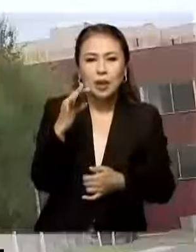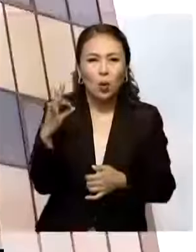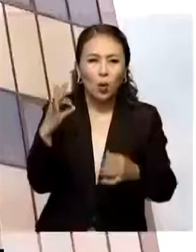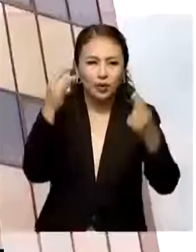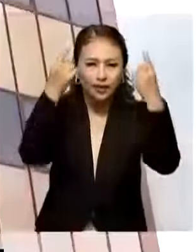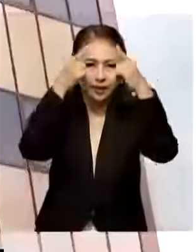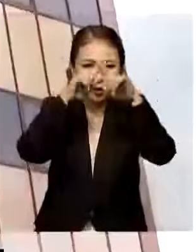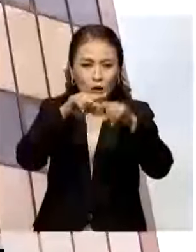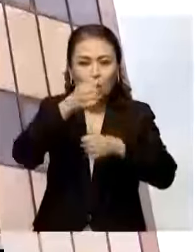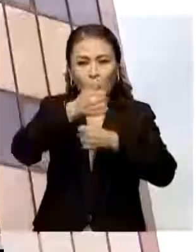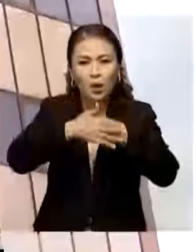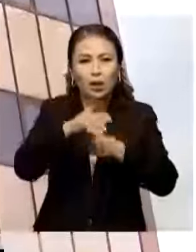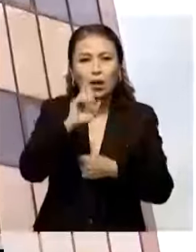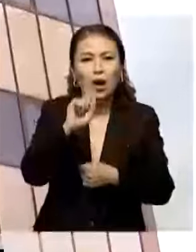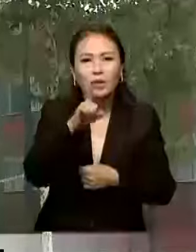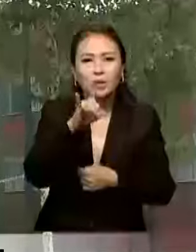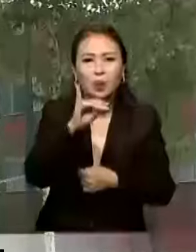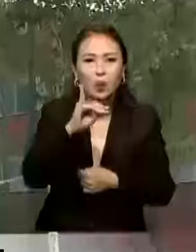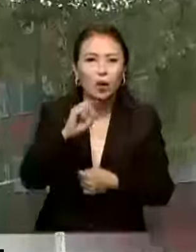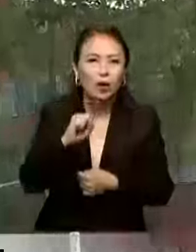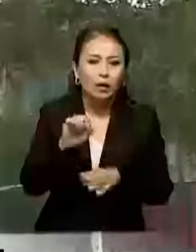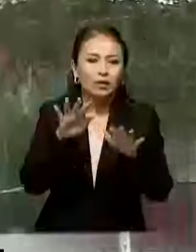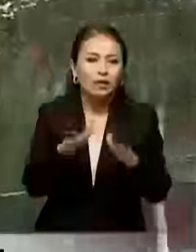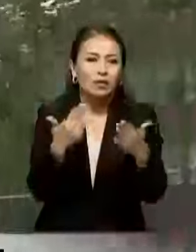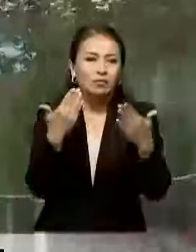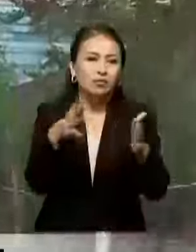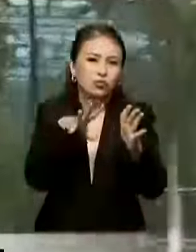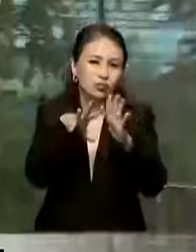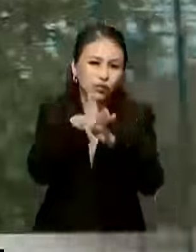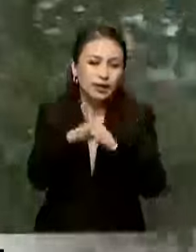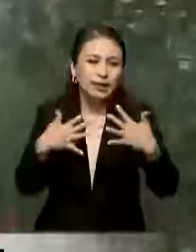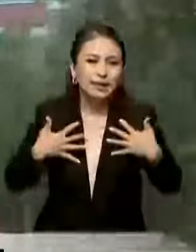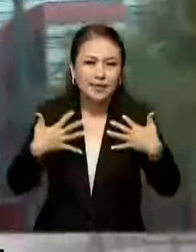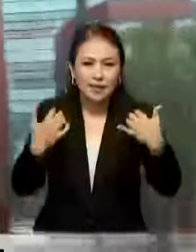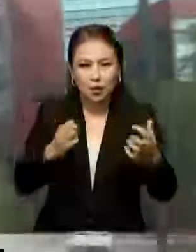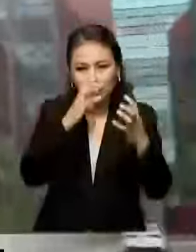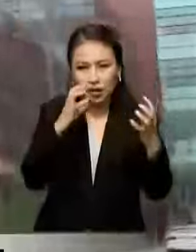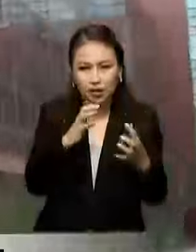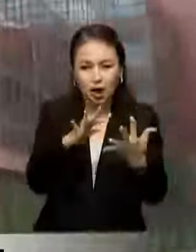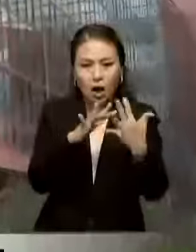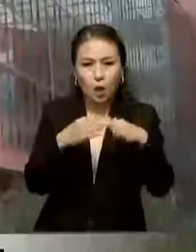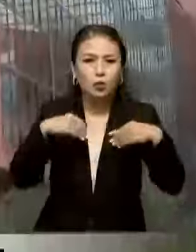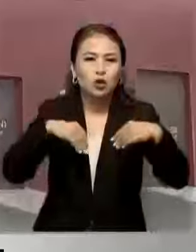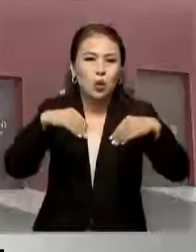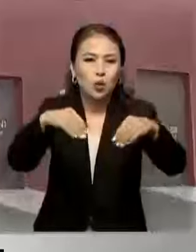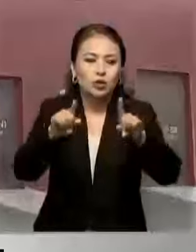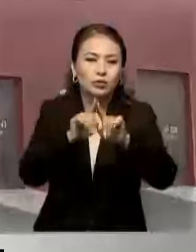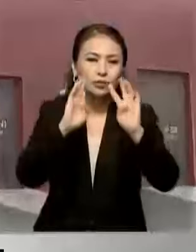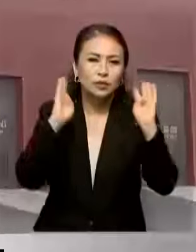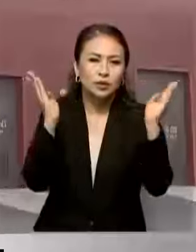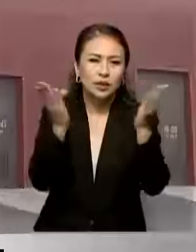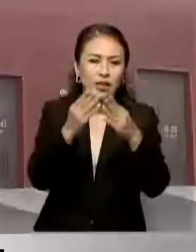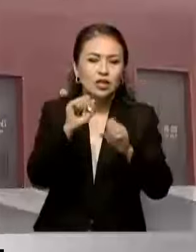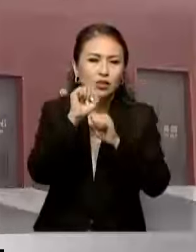биотехнология орталығы Казбио Фарм холдингінің құрамына кіреді. Олар мұнда денсаулық сақтау, ауыл шаруашылығы, қоршаған ортаны